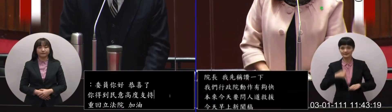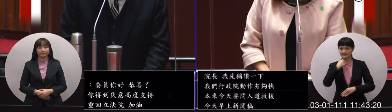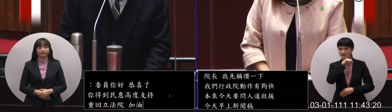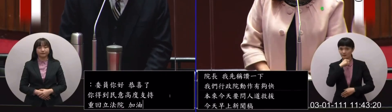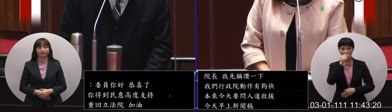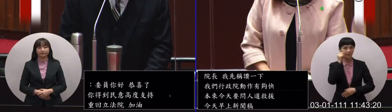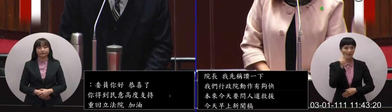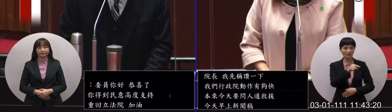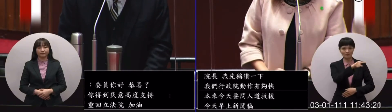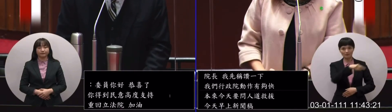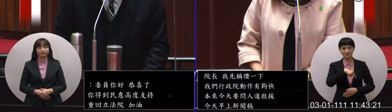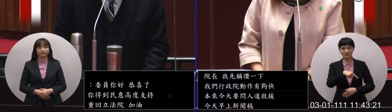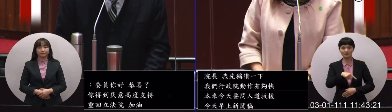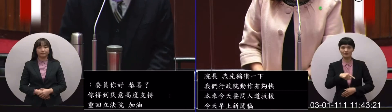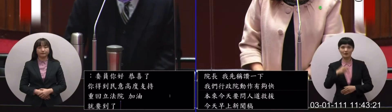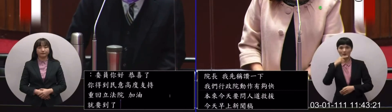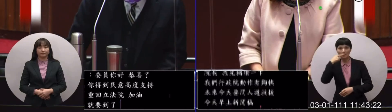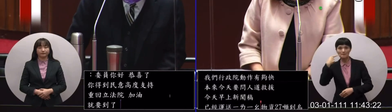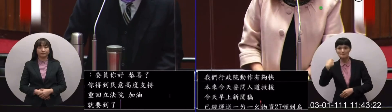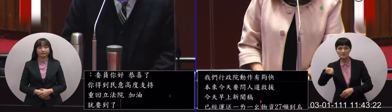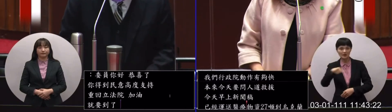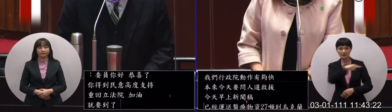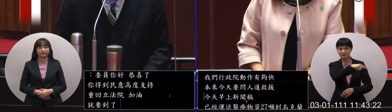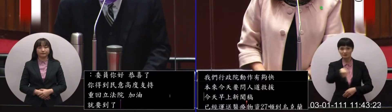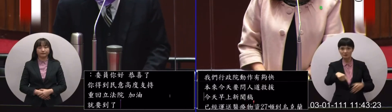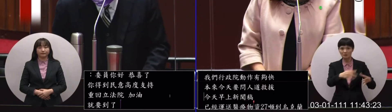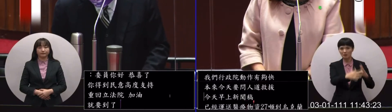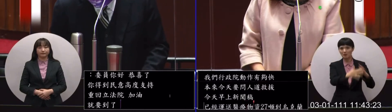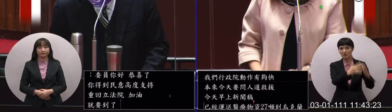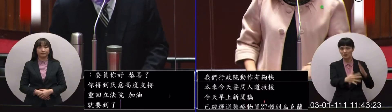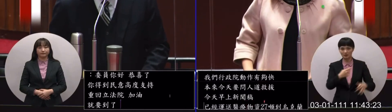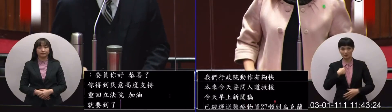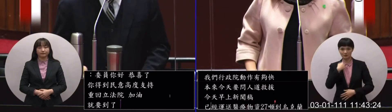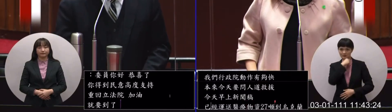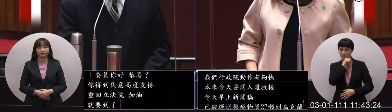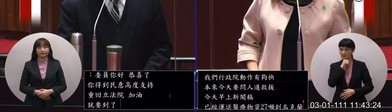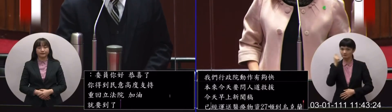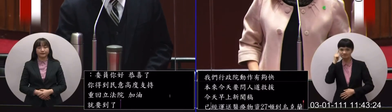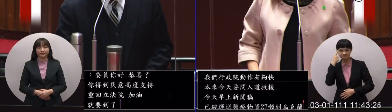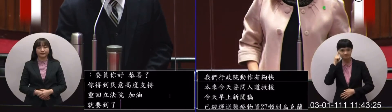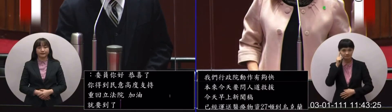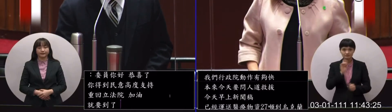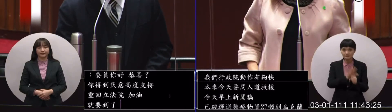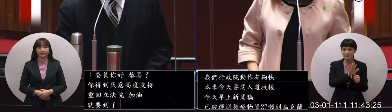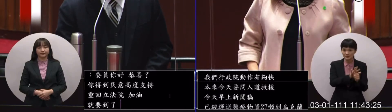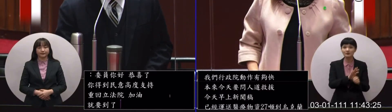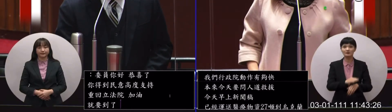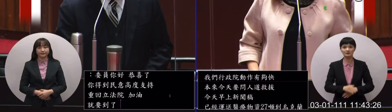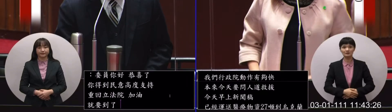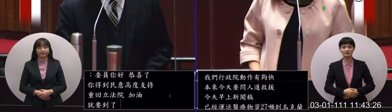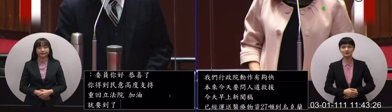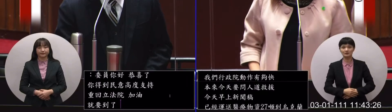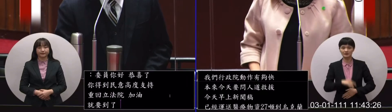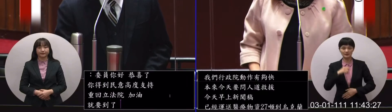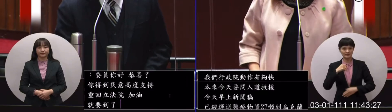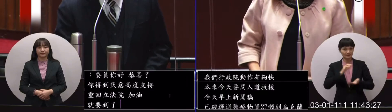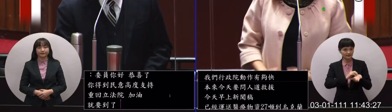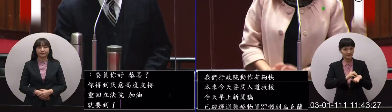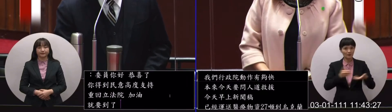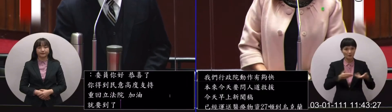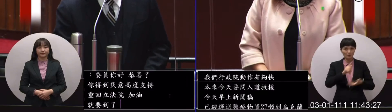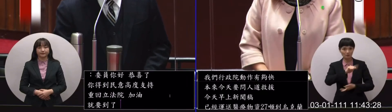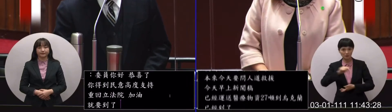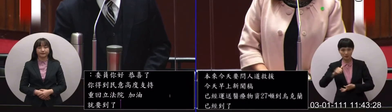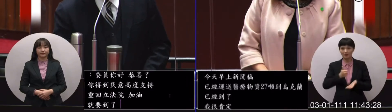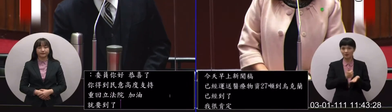俄罗斯跟乌克兰之间的战争的部分，台湾当然我们会想办法在各个角度里面去协助。那直接有医疗相关的物资进乌克兰是好事，